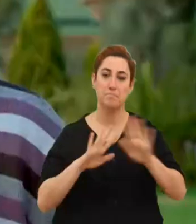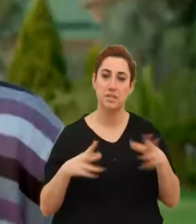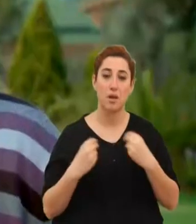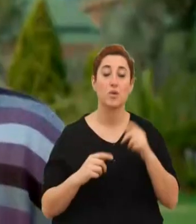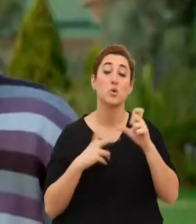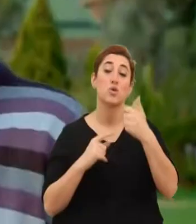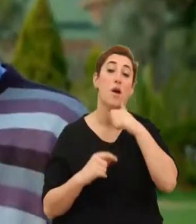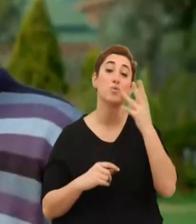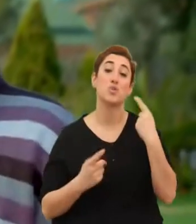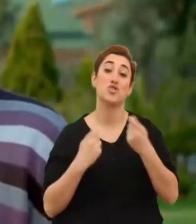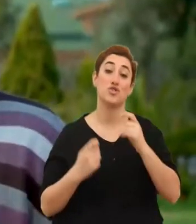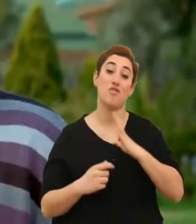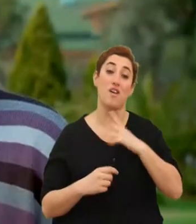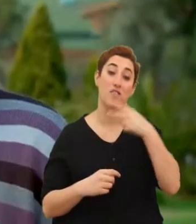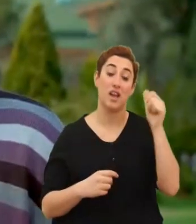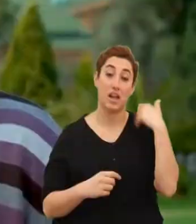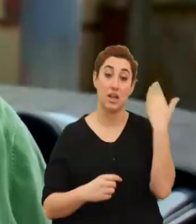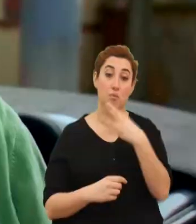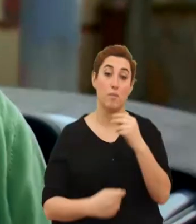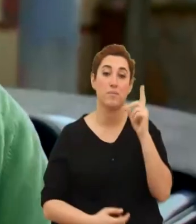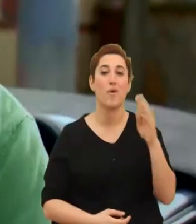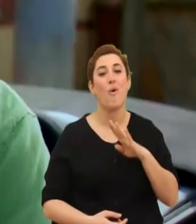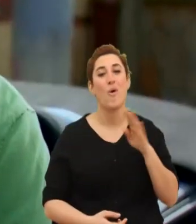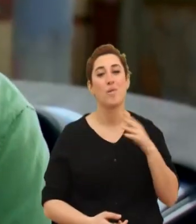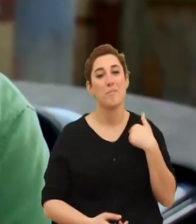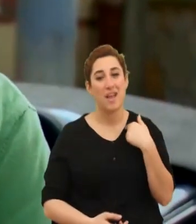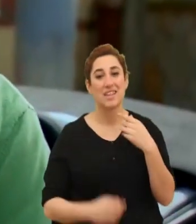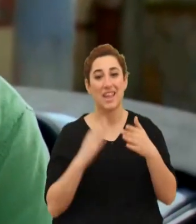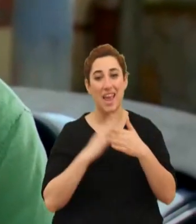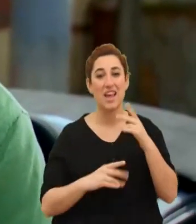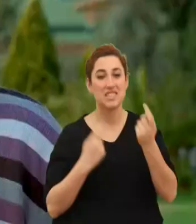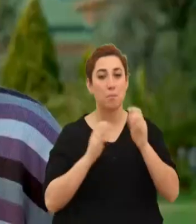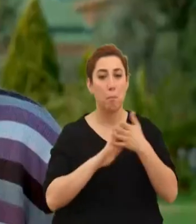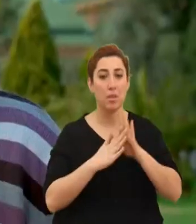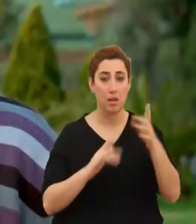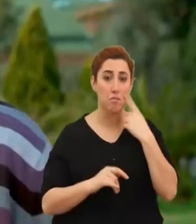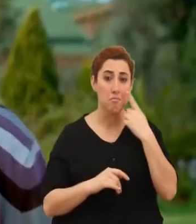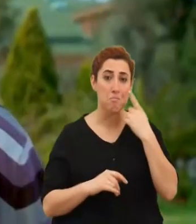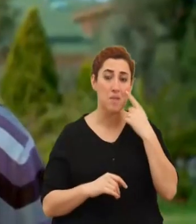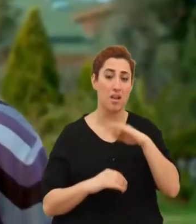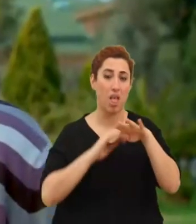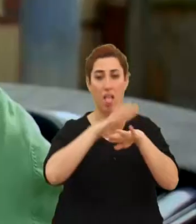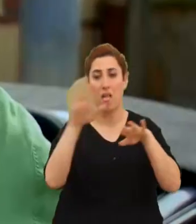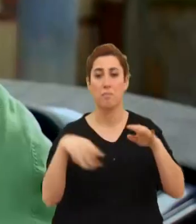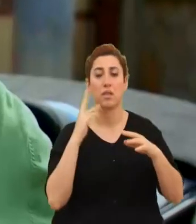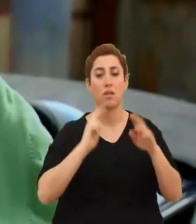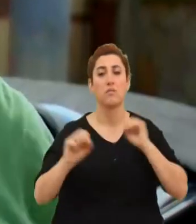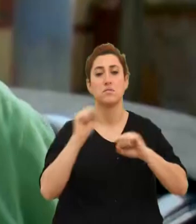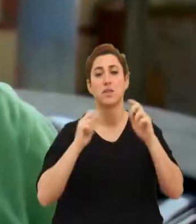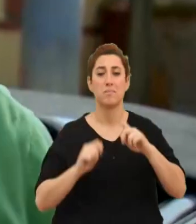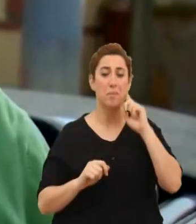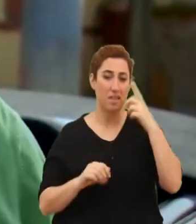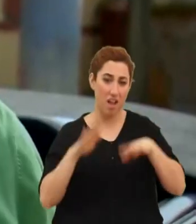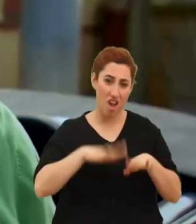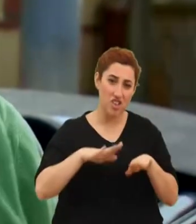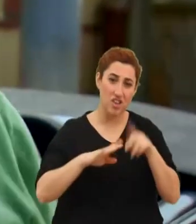temizle. Şükrü abi çok işim var. Villaya geri dönmem lazım. Oğlum ben zaten yarısını bitirdim. Baksana tepeyi mepeyi her tarafı temizledim. Bir